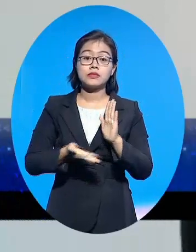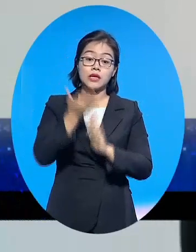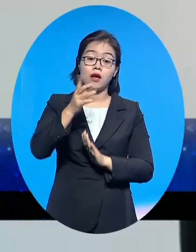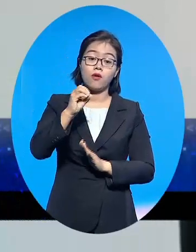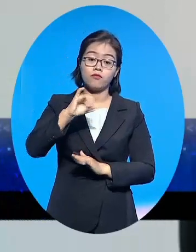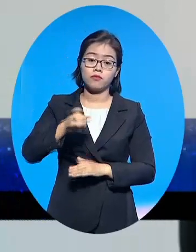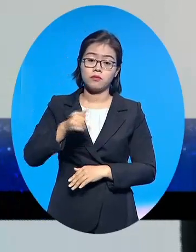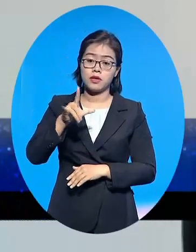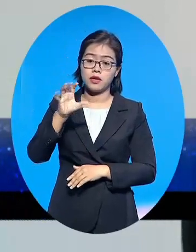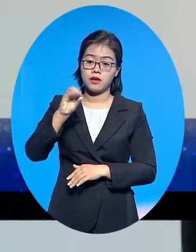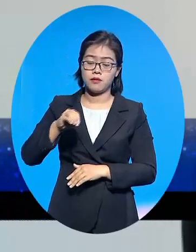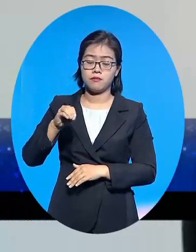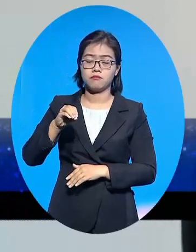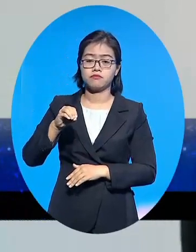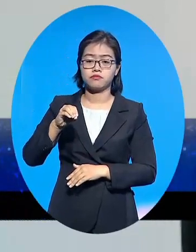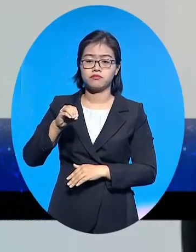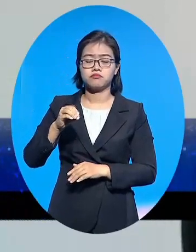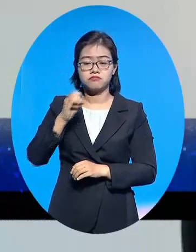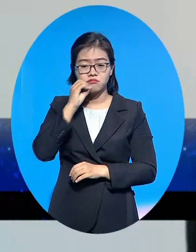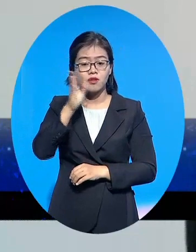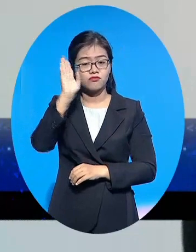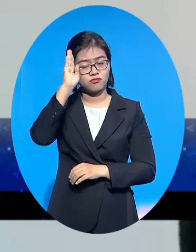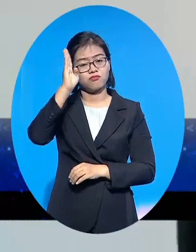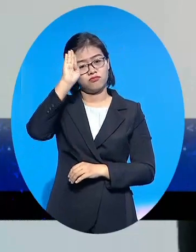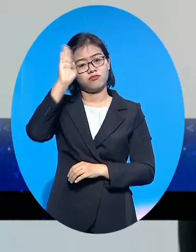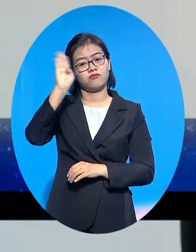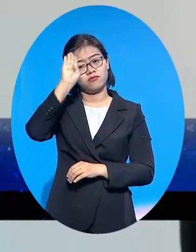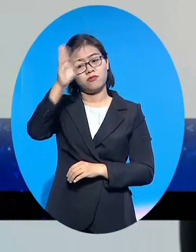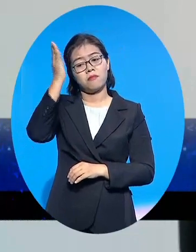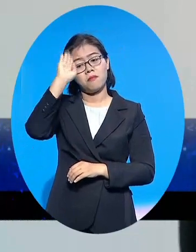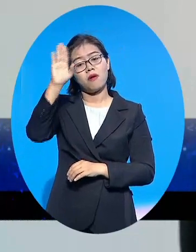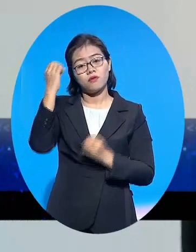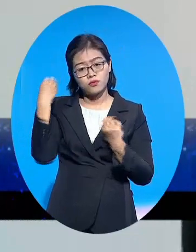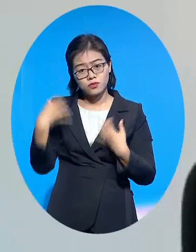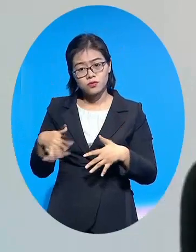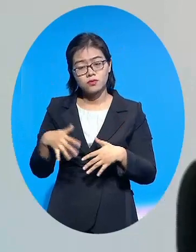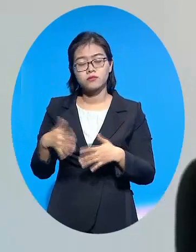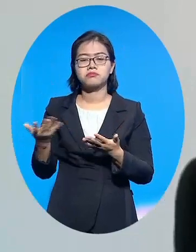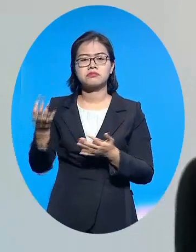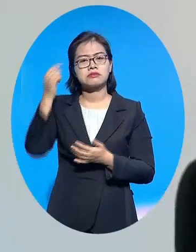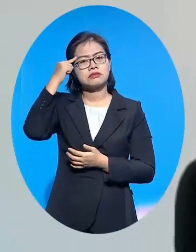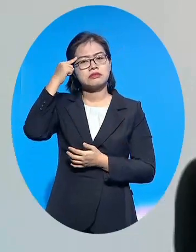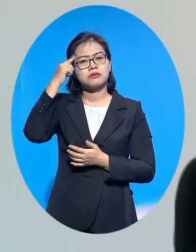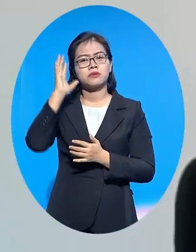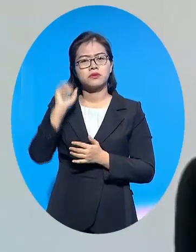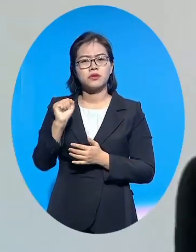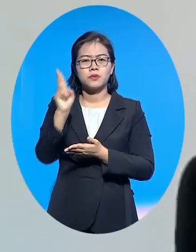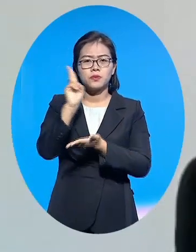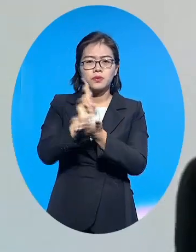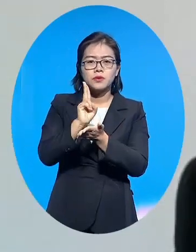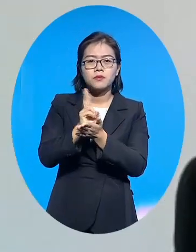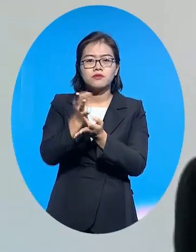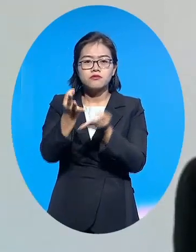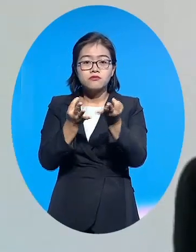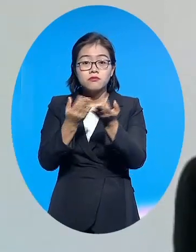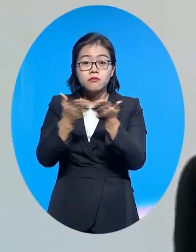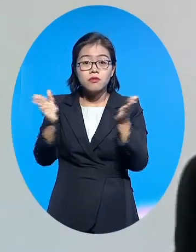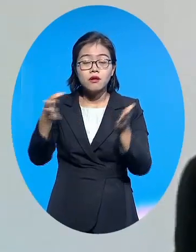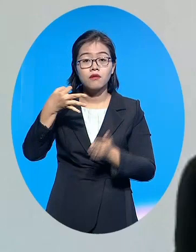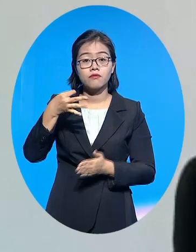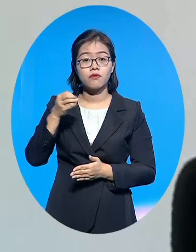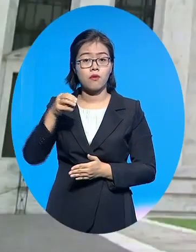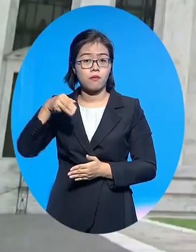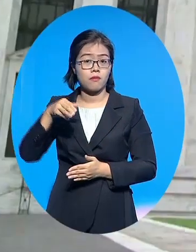tôi nghĩ điều các nhà đầu tư quan tâm lúc này là cuộc họp sắp tới của Ủy ban thị trường mở liên bang cơ quan hoạch định chính sách tiền tệ của